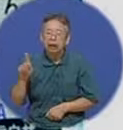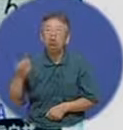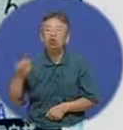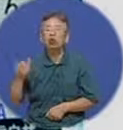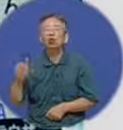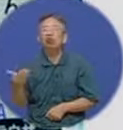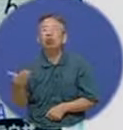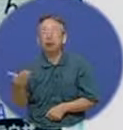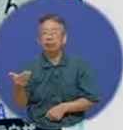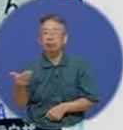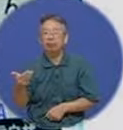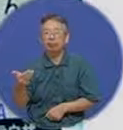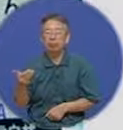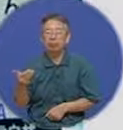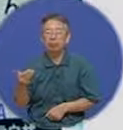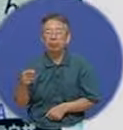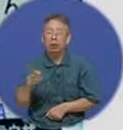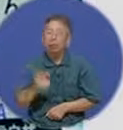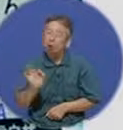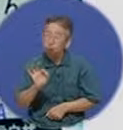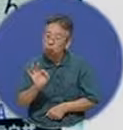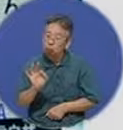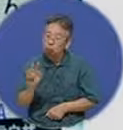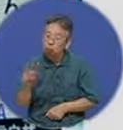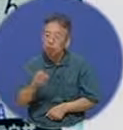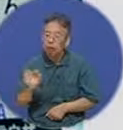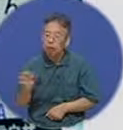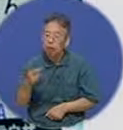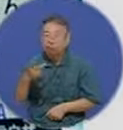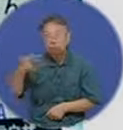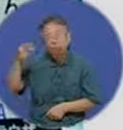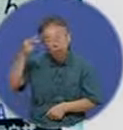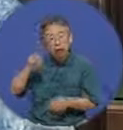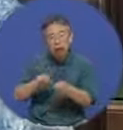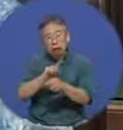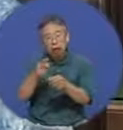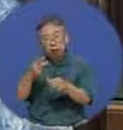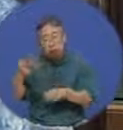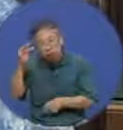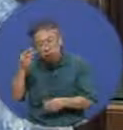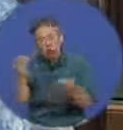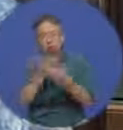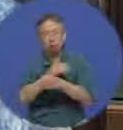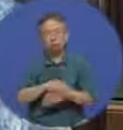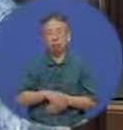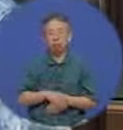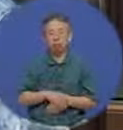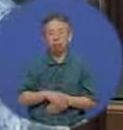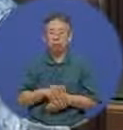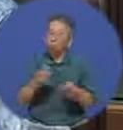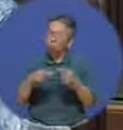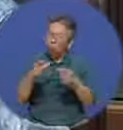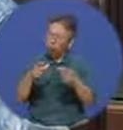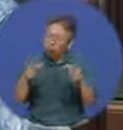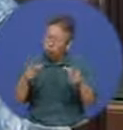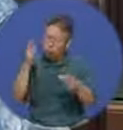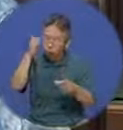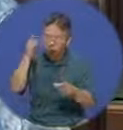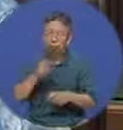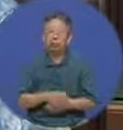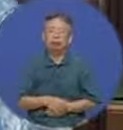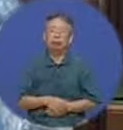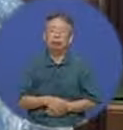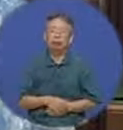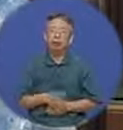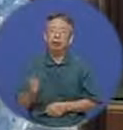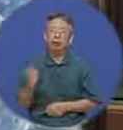19年度で調べるとそれが 10% くらいになってるんですね。 わずか1年で、 はい、でやっぱりもっと増えてる可能性もあるんで、そ